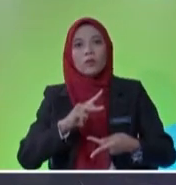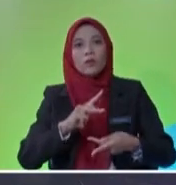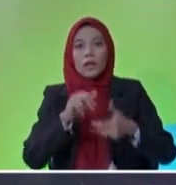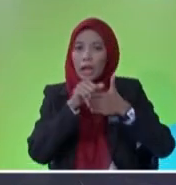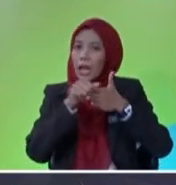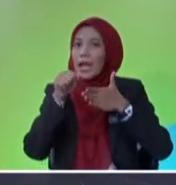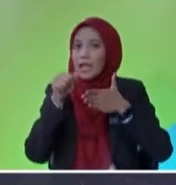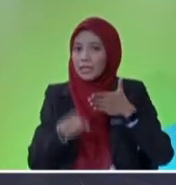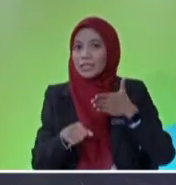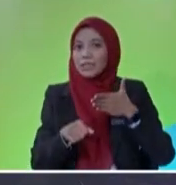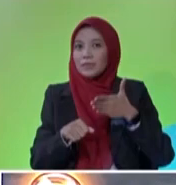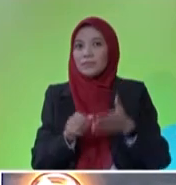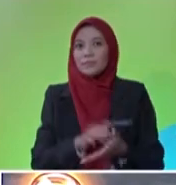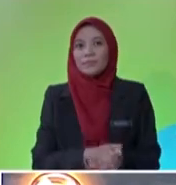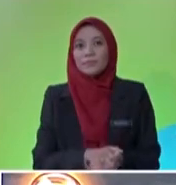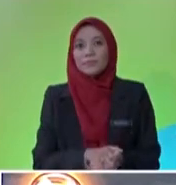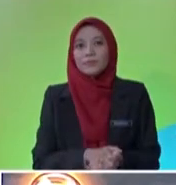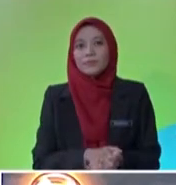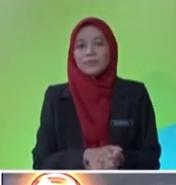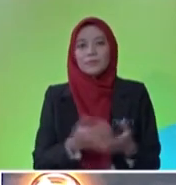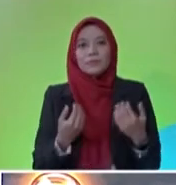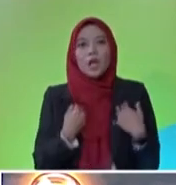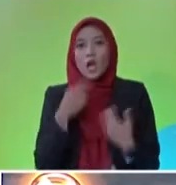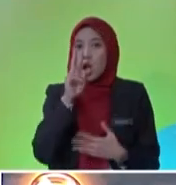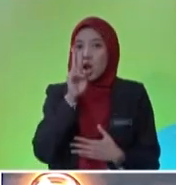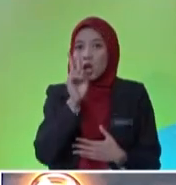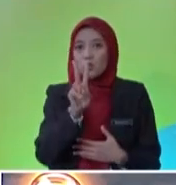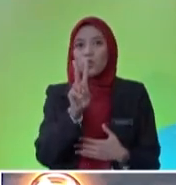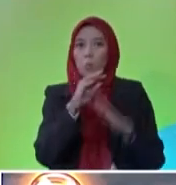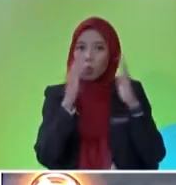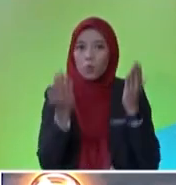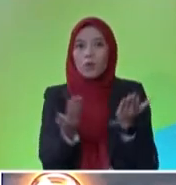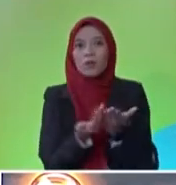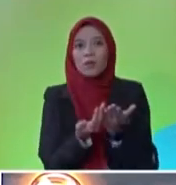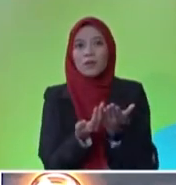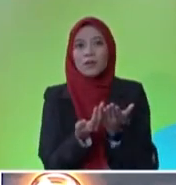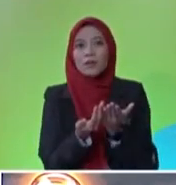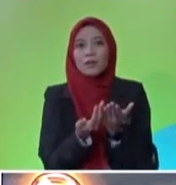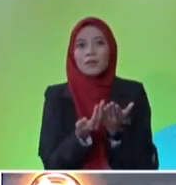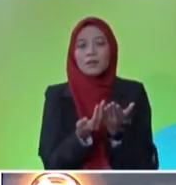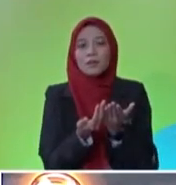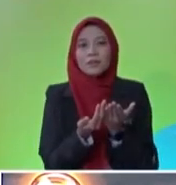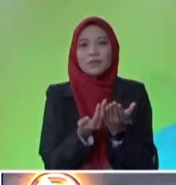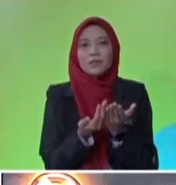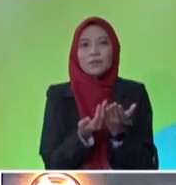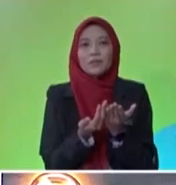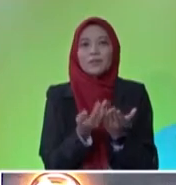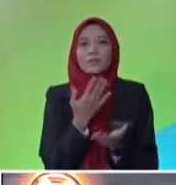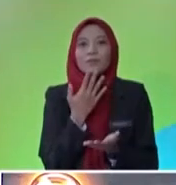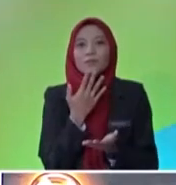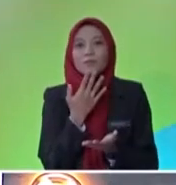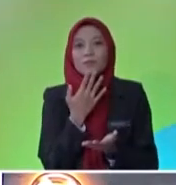terakhir hidupnya ah tinggallah dua bola datangnya saya Ungu di tangan kananku